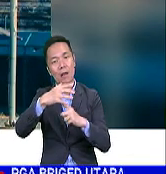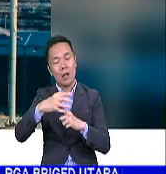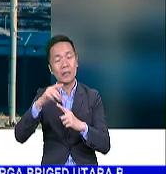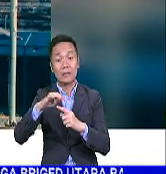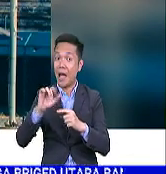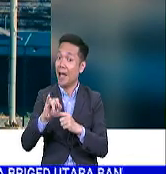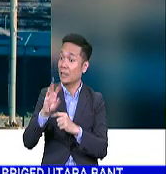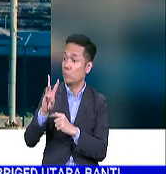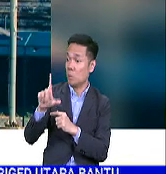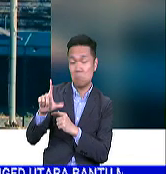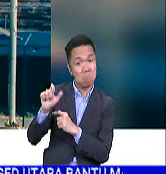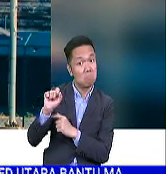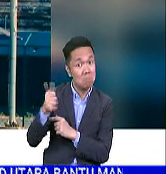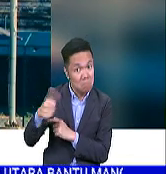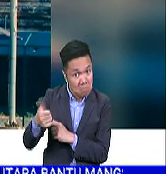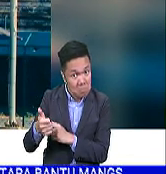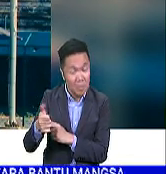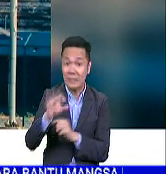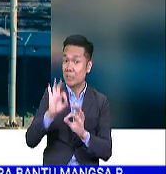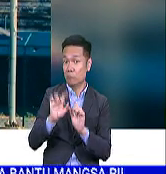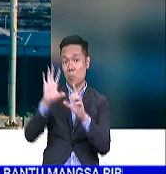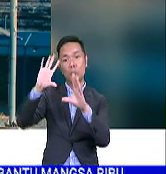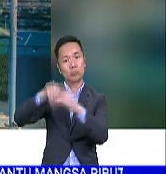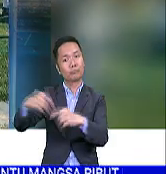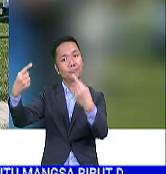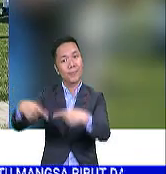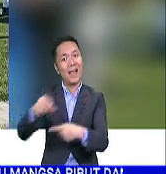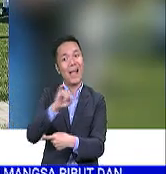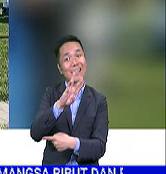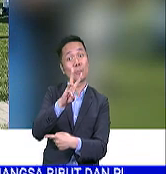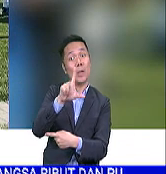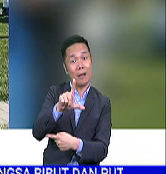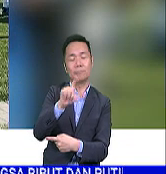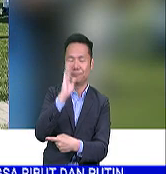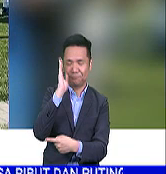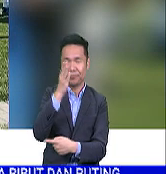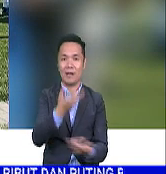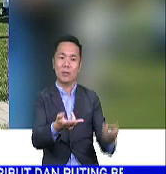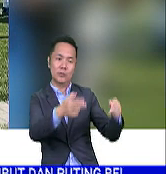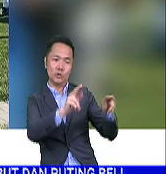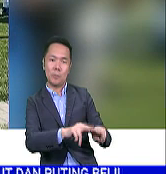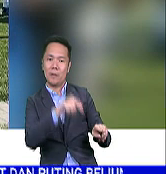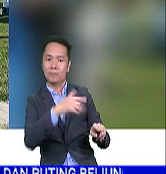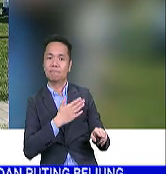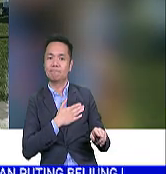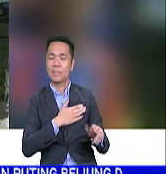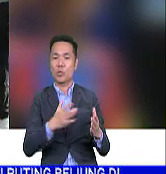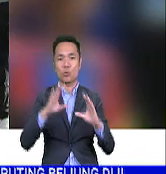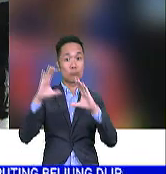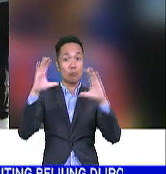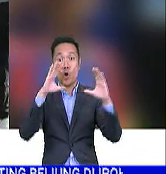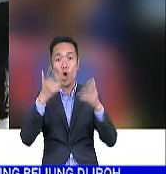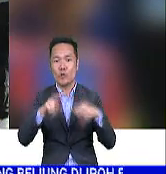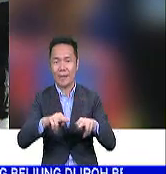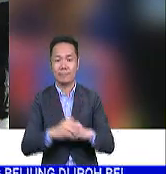atau sebaliknya. Sekiranya Misaka United mendapat slot ke IWL, maka kelabnya itu mungkin akan menyambung kontraknya. Kontrak Nurul